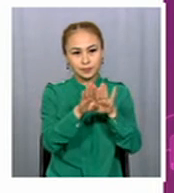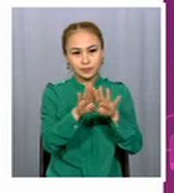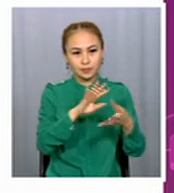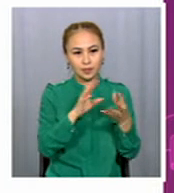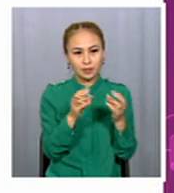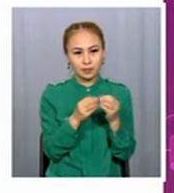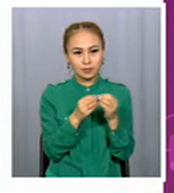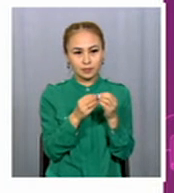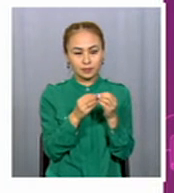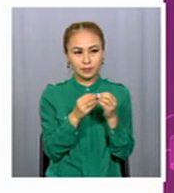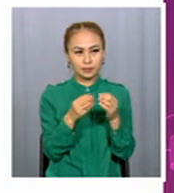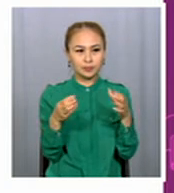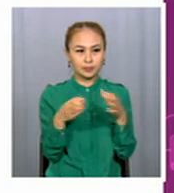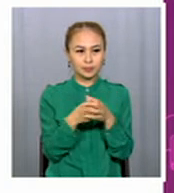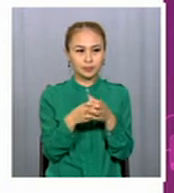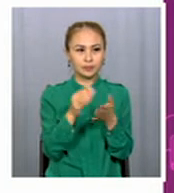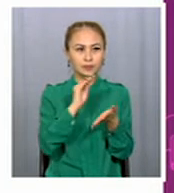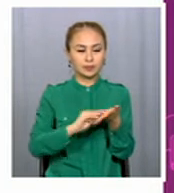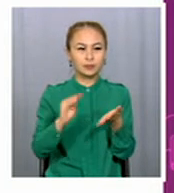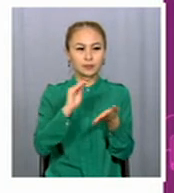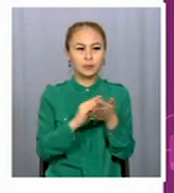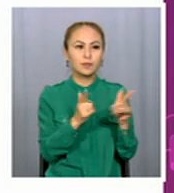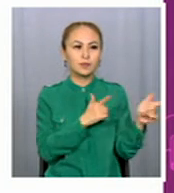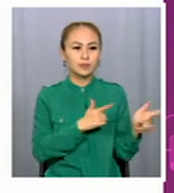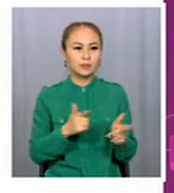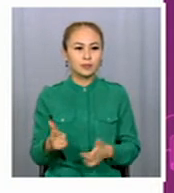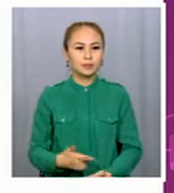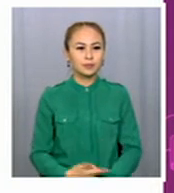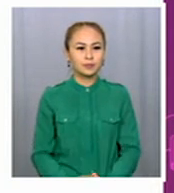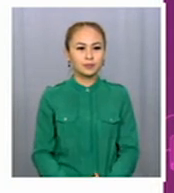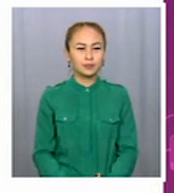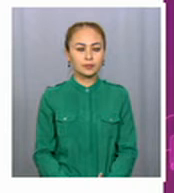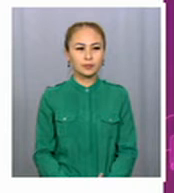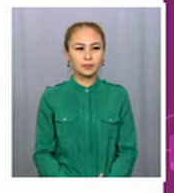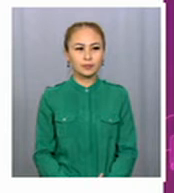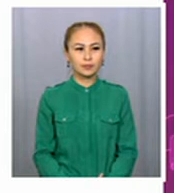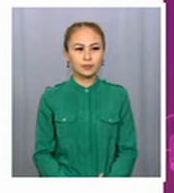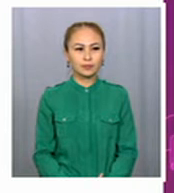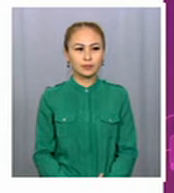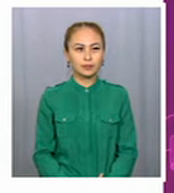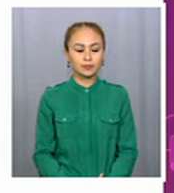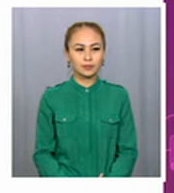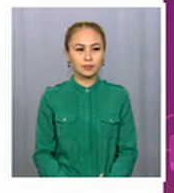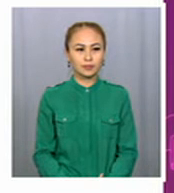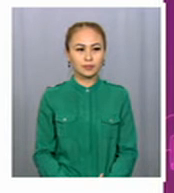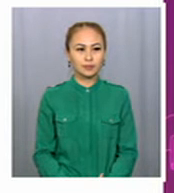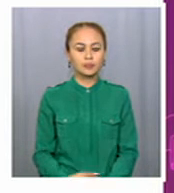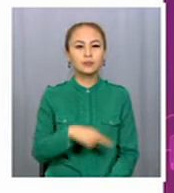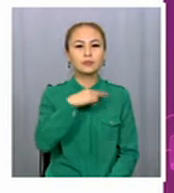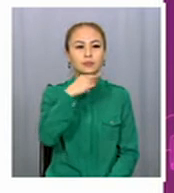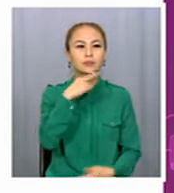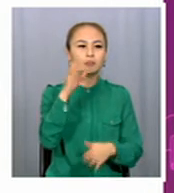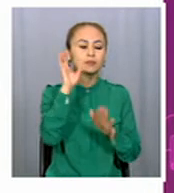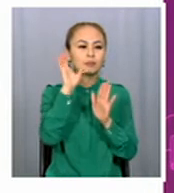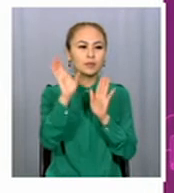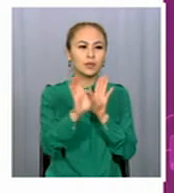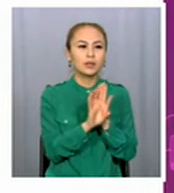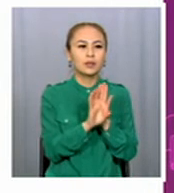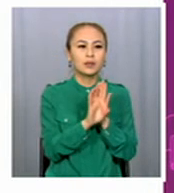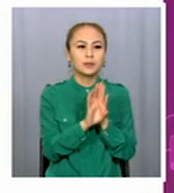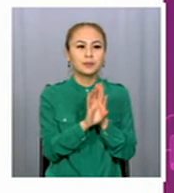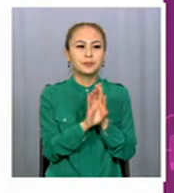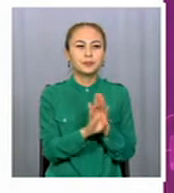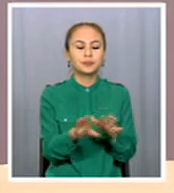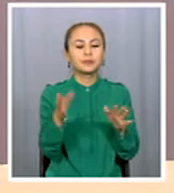бастайық. Жұмбақ шешуге дайынсыңдар ма? Олай болса, мұқият тыңдаңдар. Жайлы